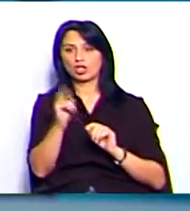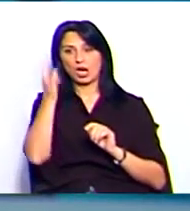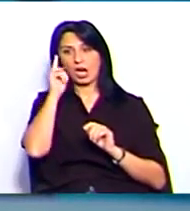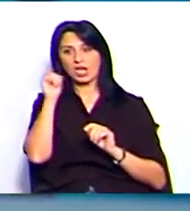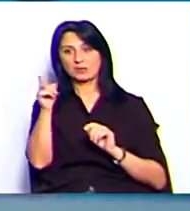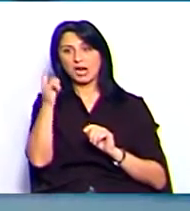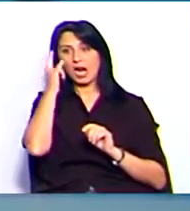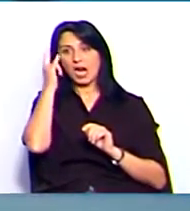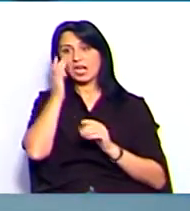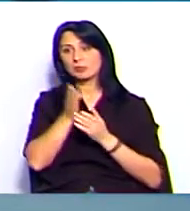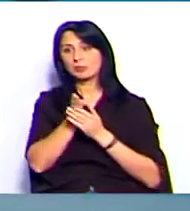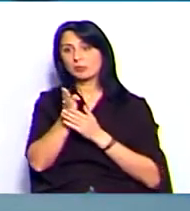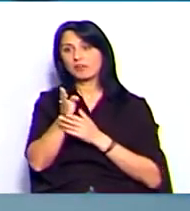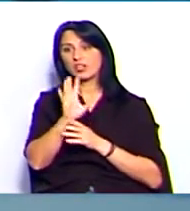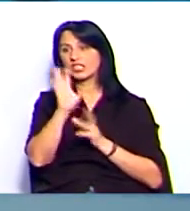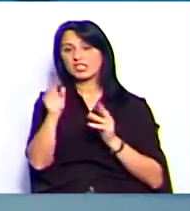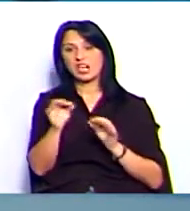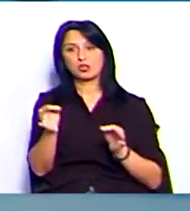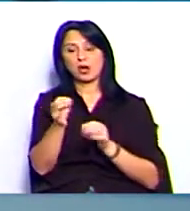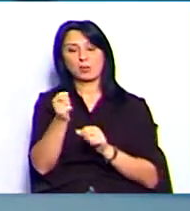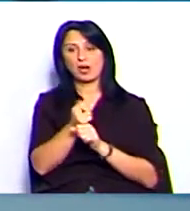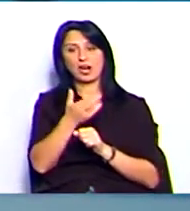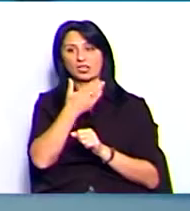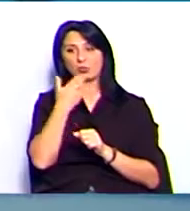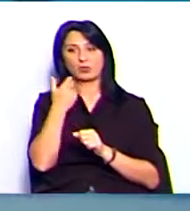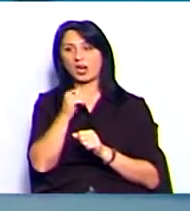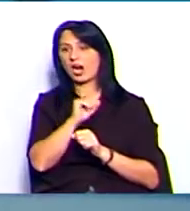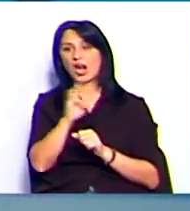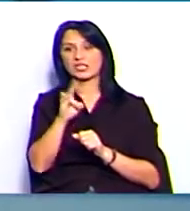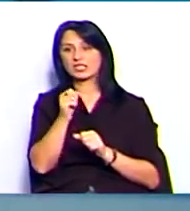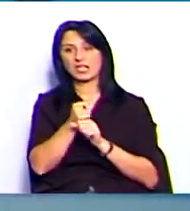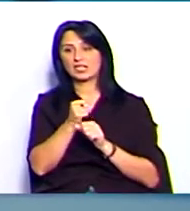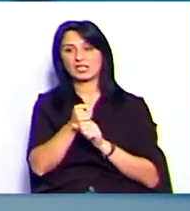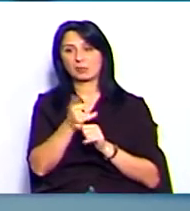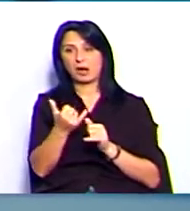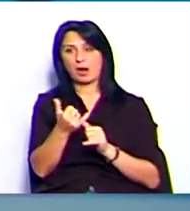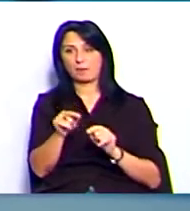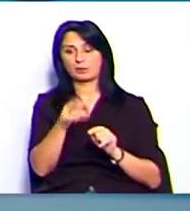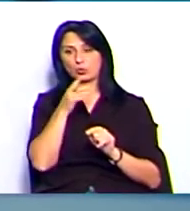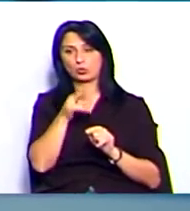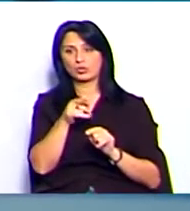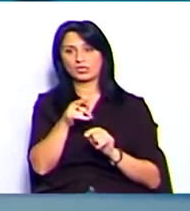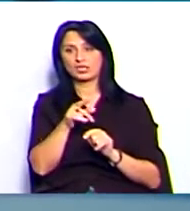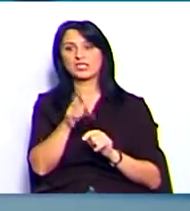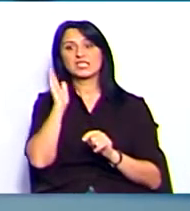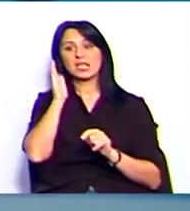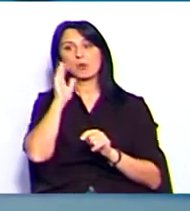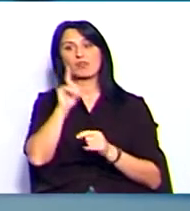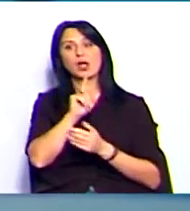კასპში. კასპის მიმართულებით საერთოდ არაფერი არ გაკეთებულა და არც კეთდება ახლა ამ მომენტისათვის